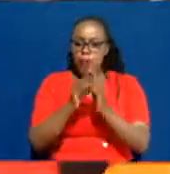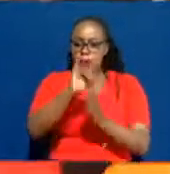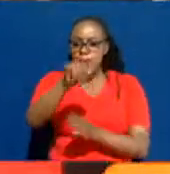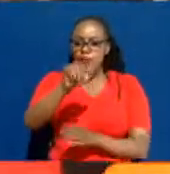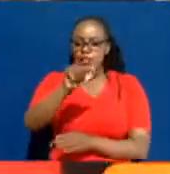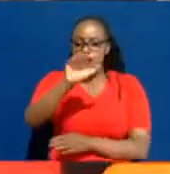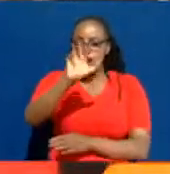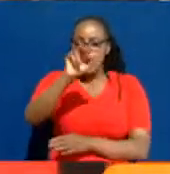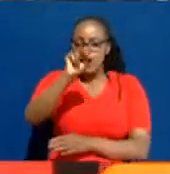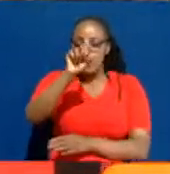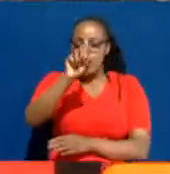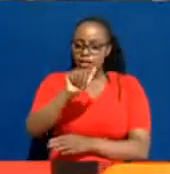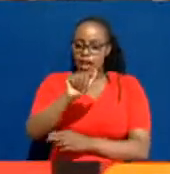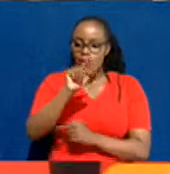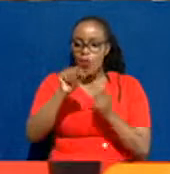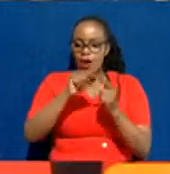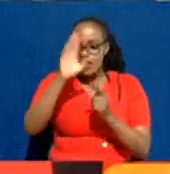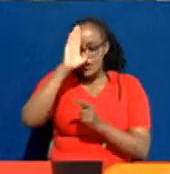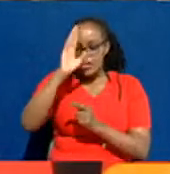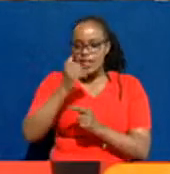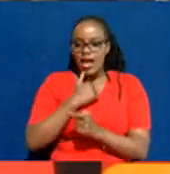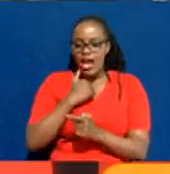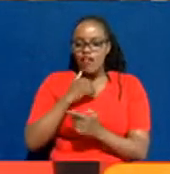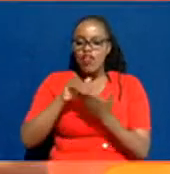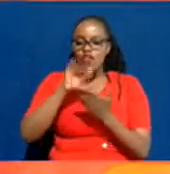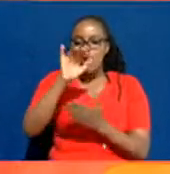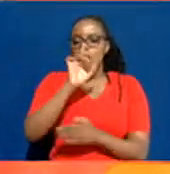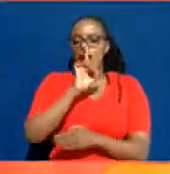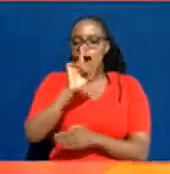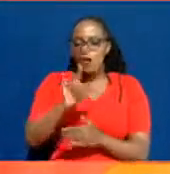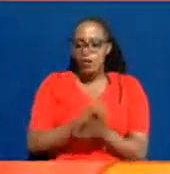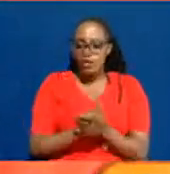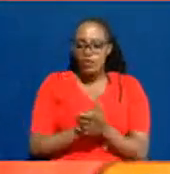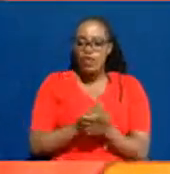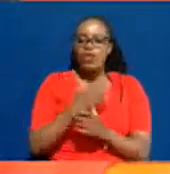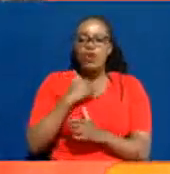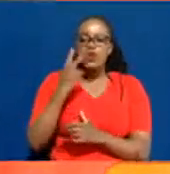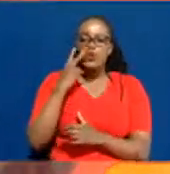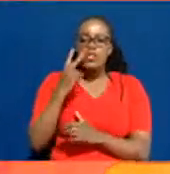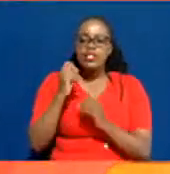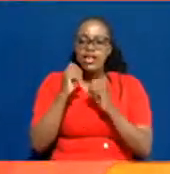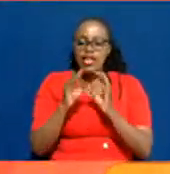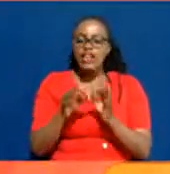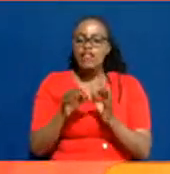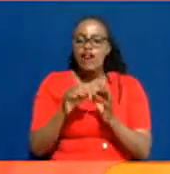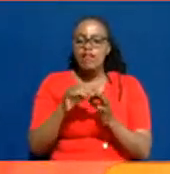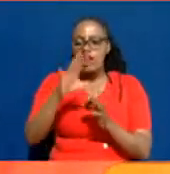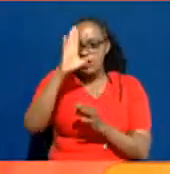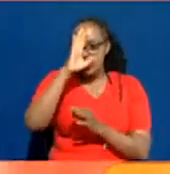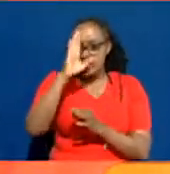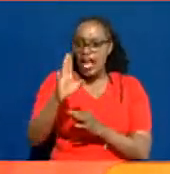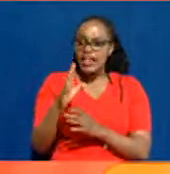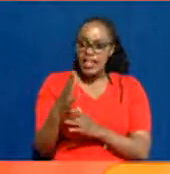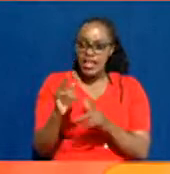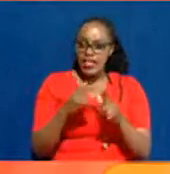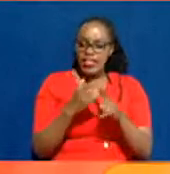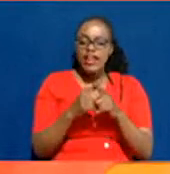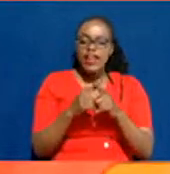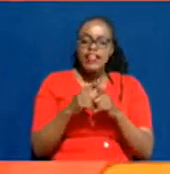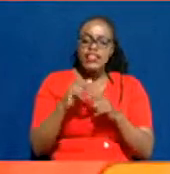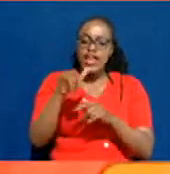grounds on Sunday for a public rally and further directions. Nataka kuona kama siku ya Jumapili, kiwanja